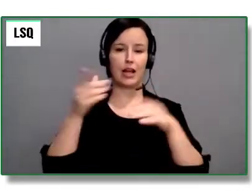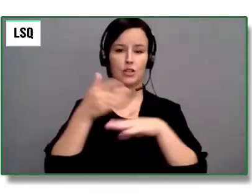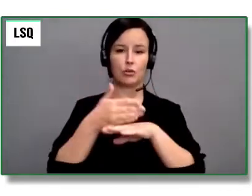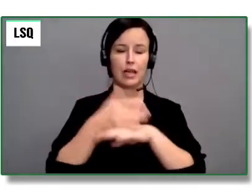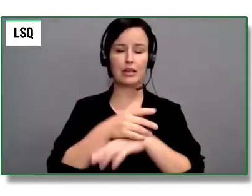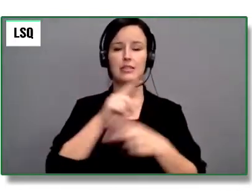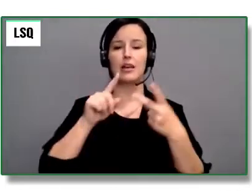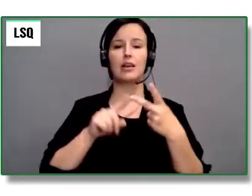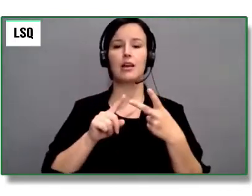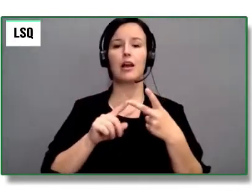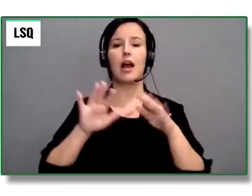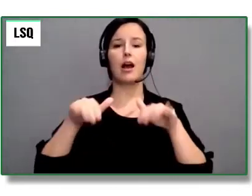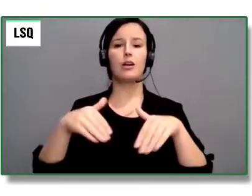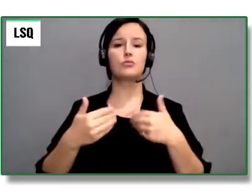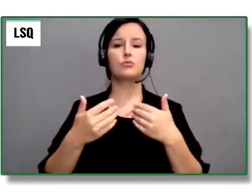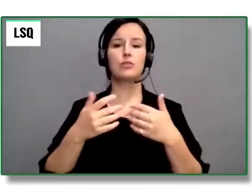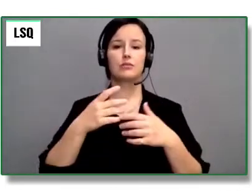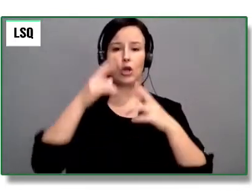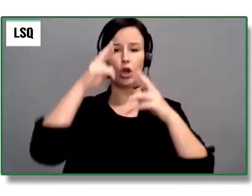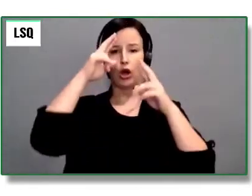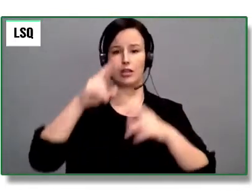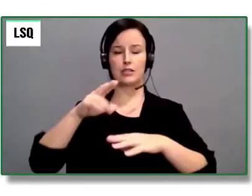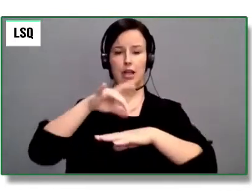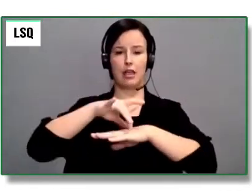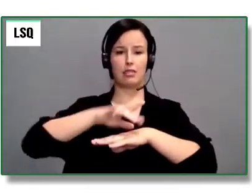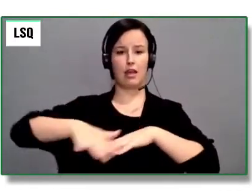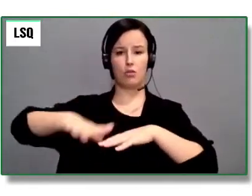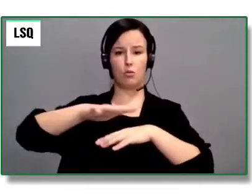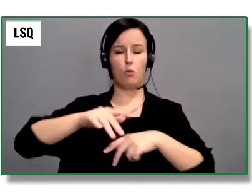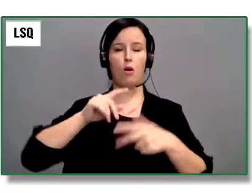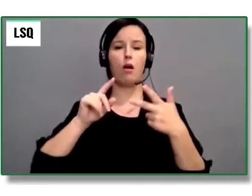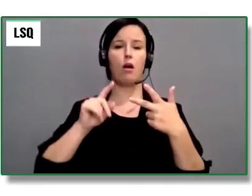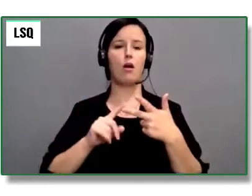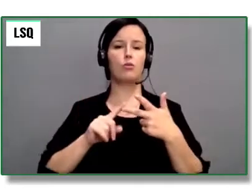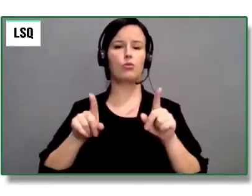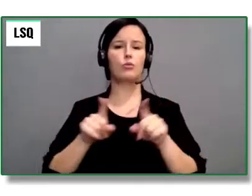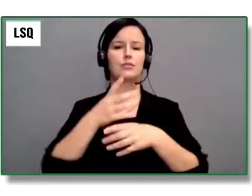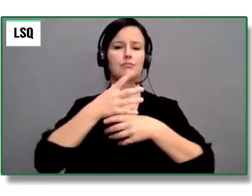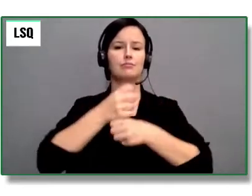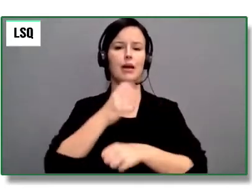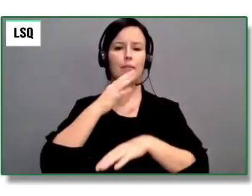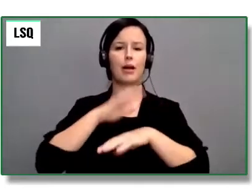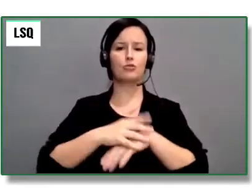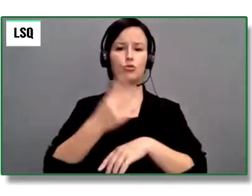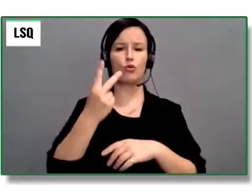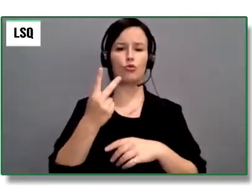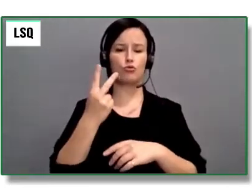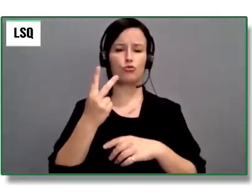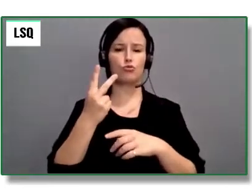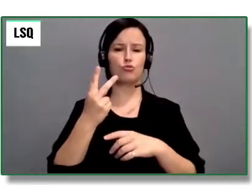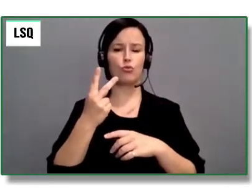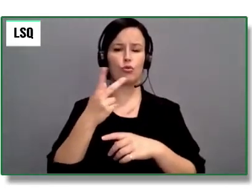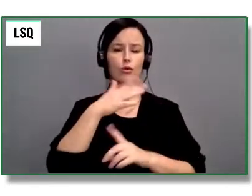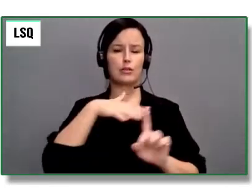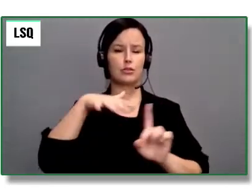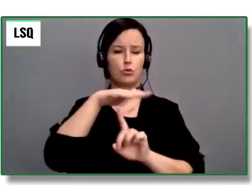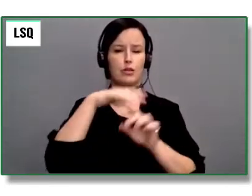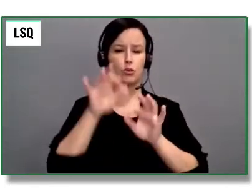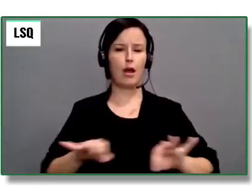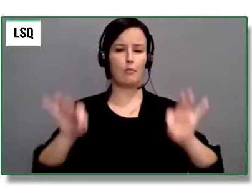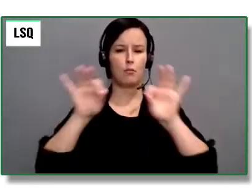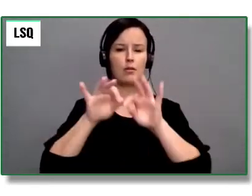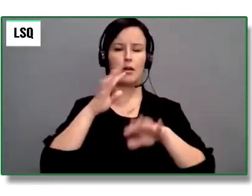ensuite donc la reconnaissance de la Terre, et puis je vais brièvement parler de deux cadres importants pour parler de la